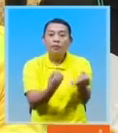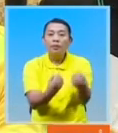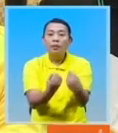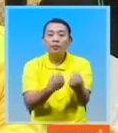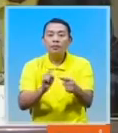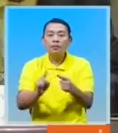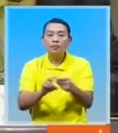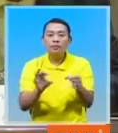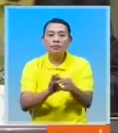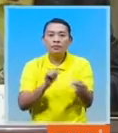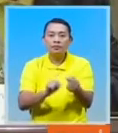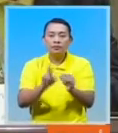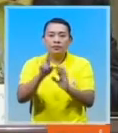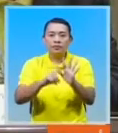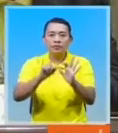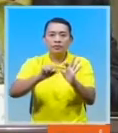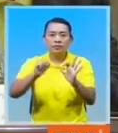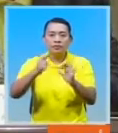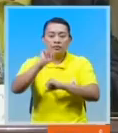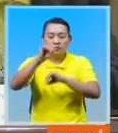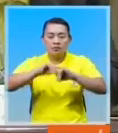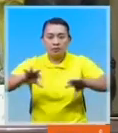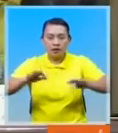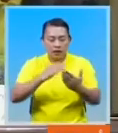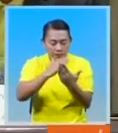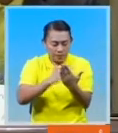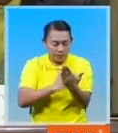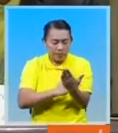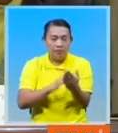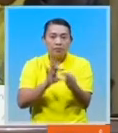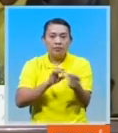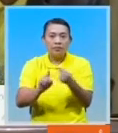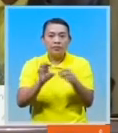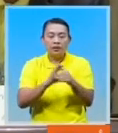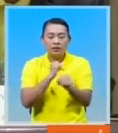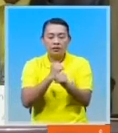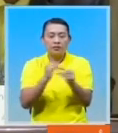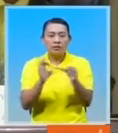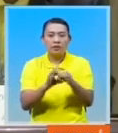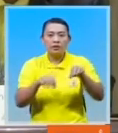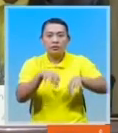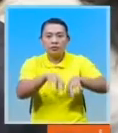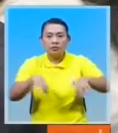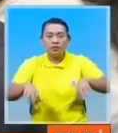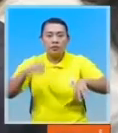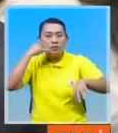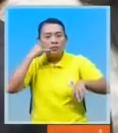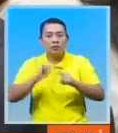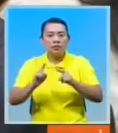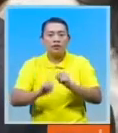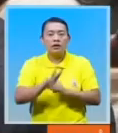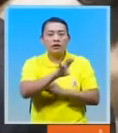ณะครับร่างประกาศกสทช.เรื่องการอนุญาตให้ใช้คลื่นความถี่สำหรับกิจการโทรคมนาคมย่าน703ถึ